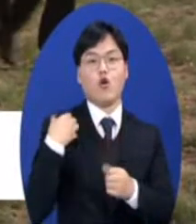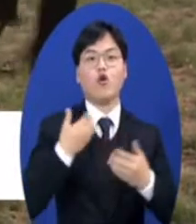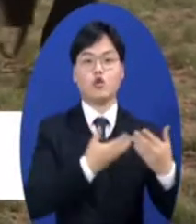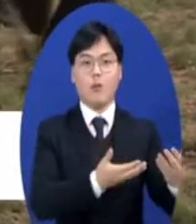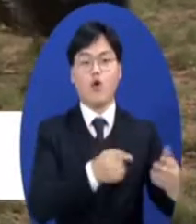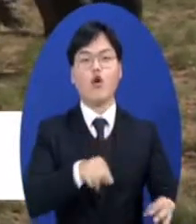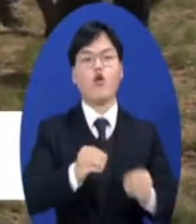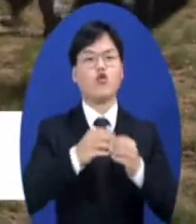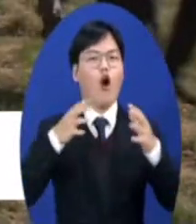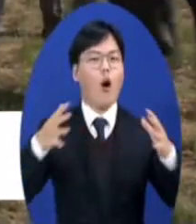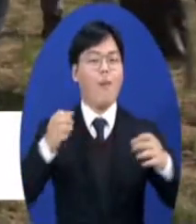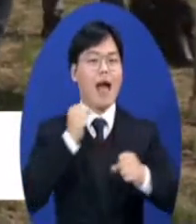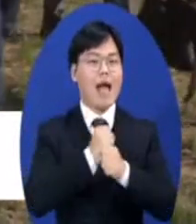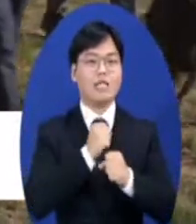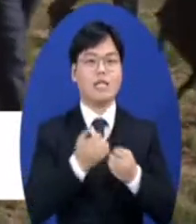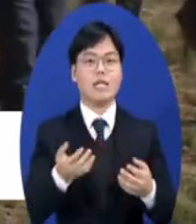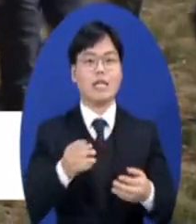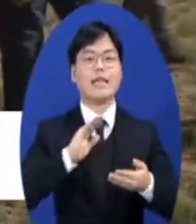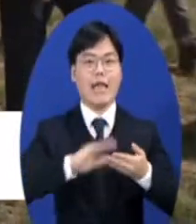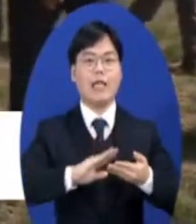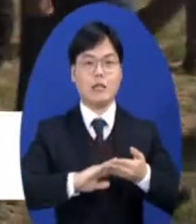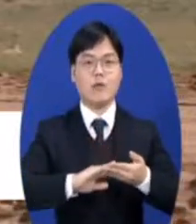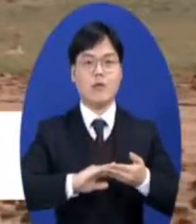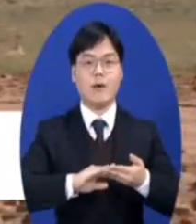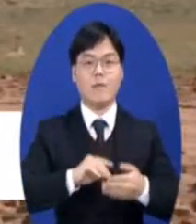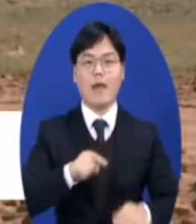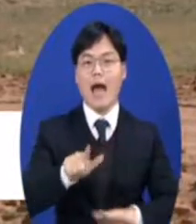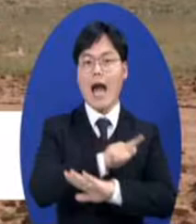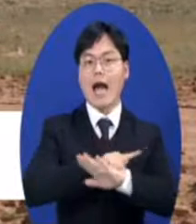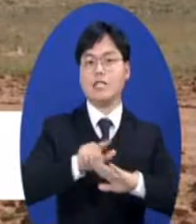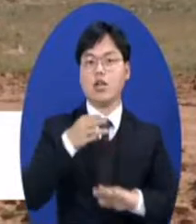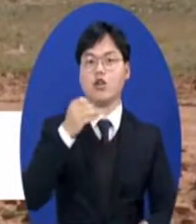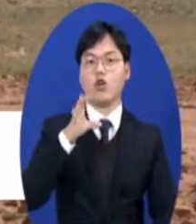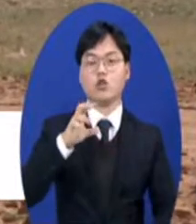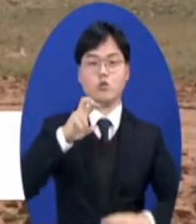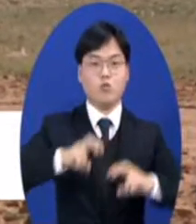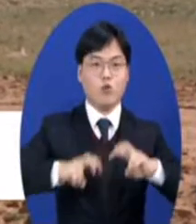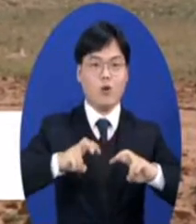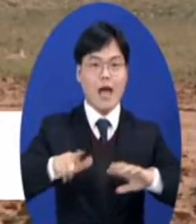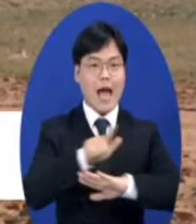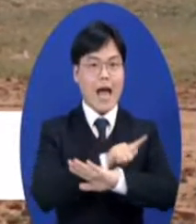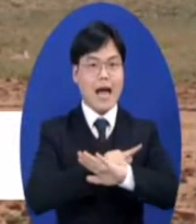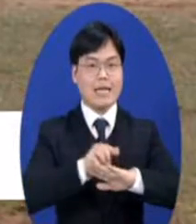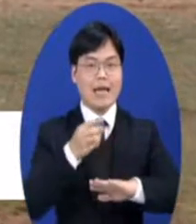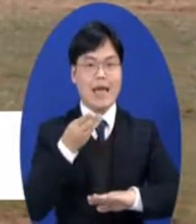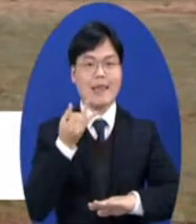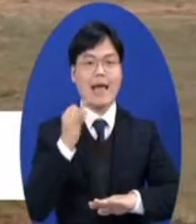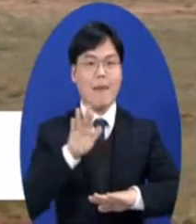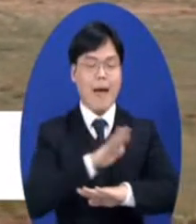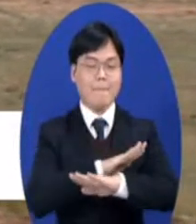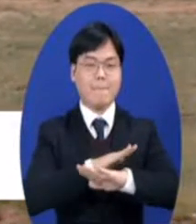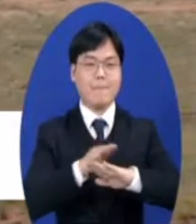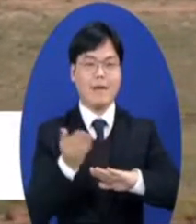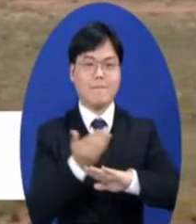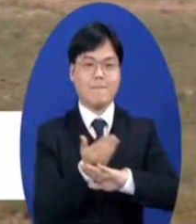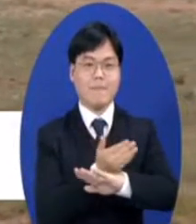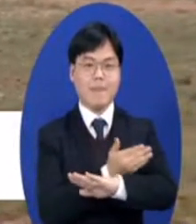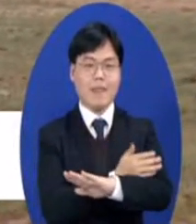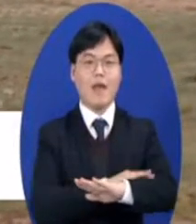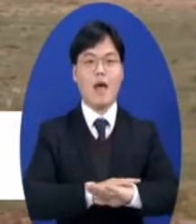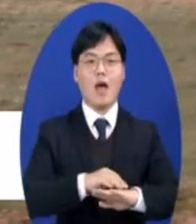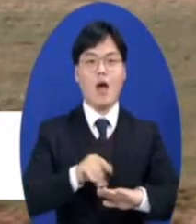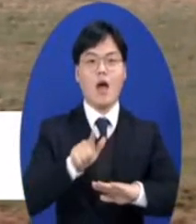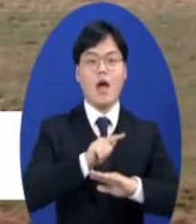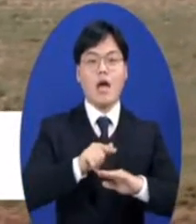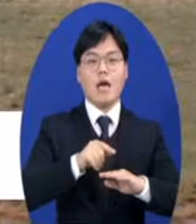Өнөөдөр мөн томоохон бүтээн байгуулалтын ажлын явцыг танилцуулжээ. Тухайлбал газрын төс боловсруулах үйлдвэрийн талбайн тэгшилгээний ажлыг ирэх сарын дундор дуусгахаар төлөвлөсөн юм